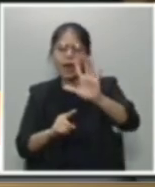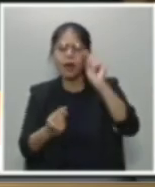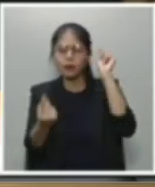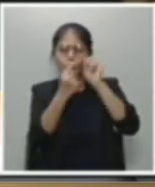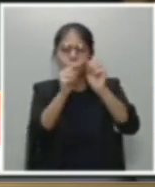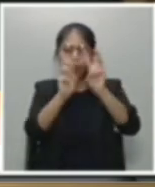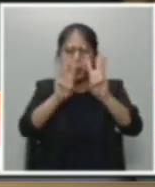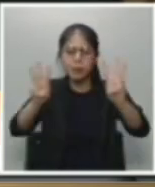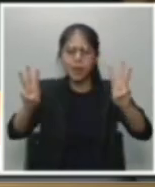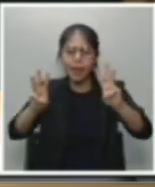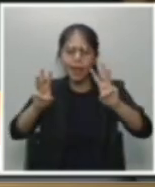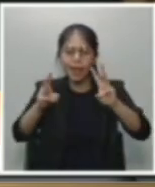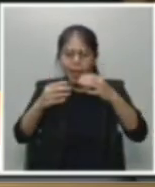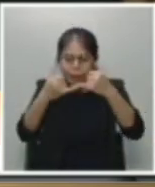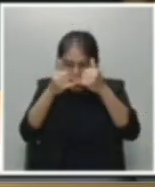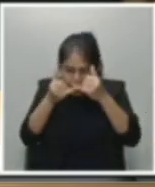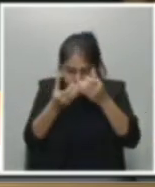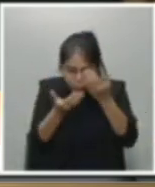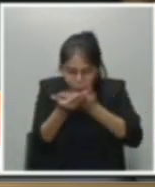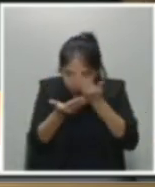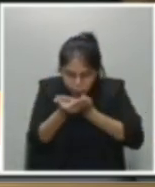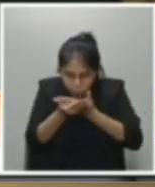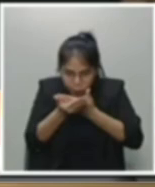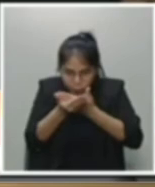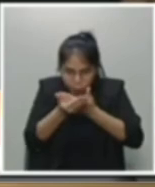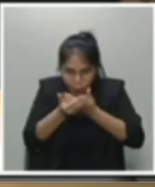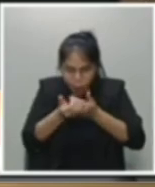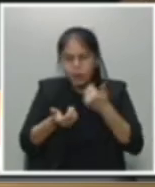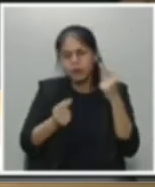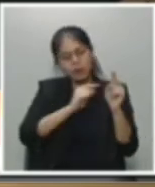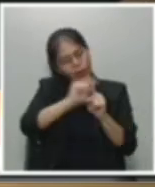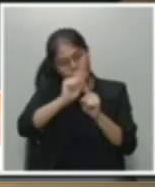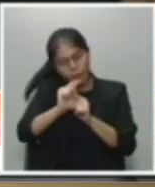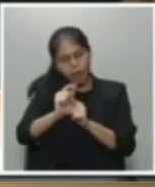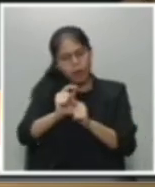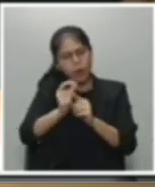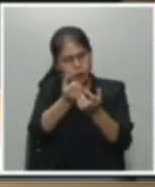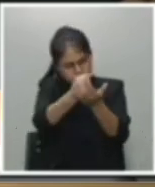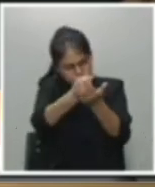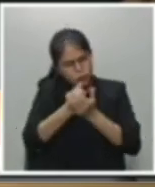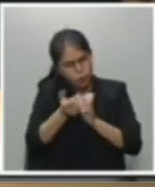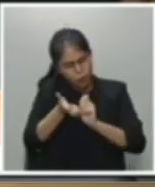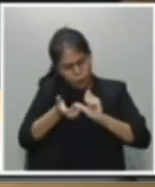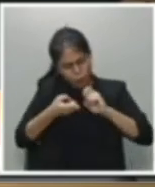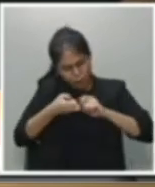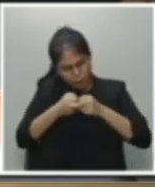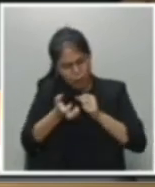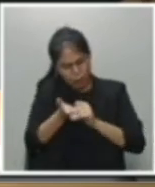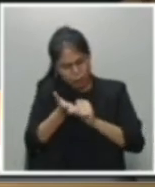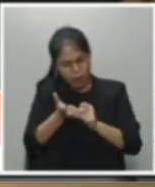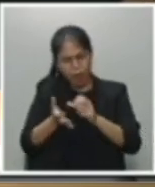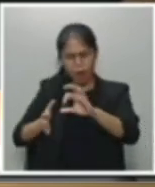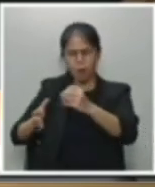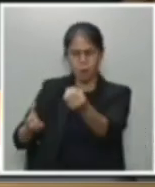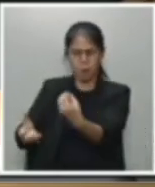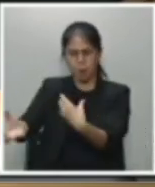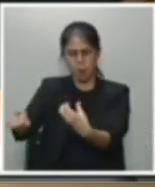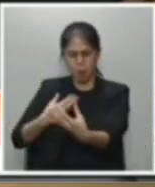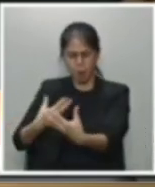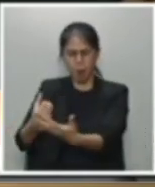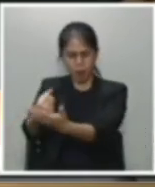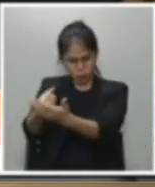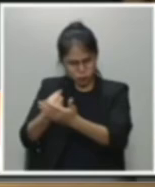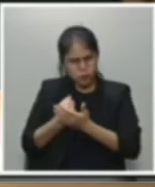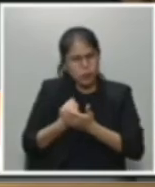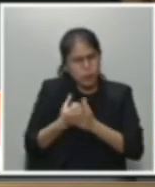วยงานที่เกี่ยวข้องลงไปแก้ไขปัญหาให้กับพี่น้องประชาชนที่ได้รับการร้องเรียนมากราบขอบคุณ